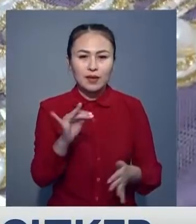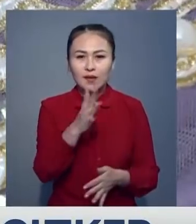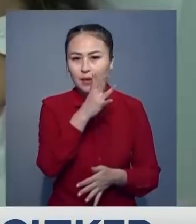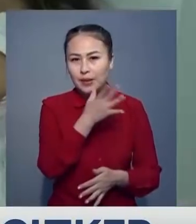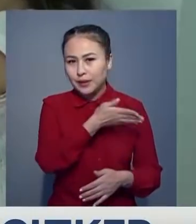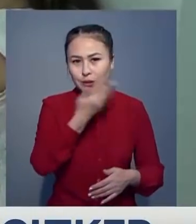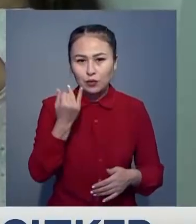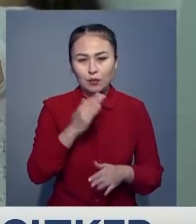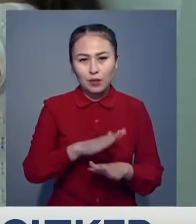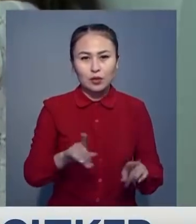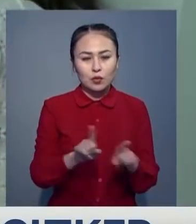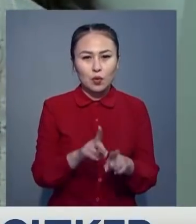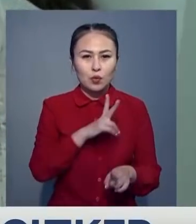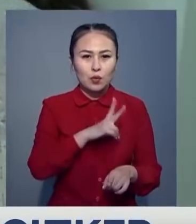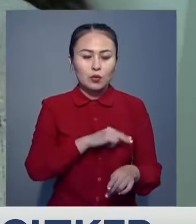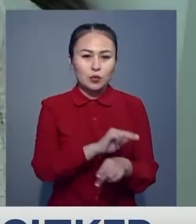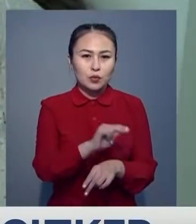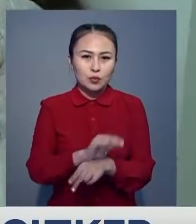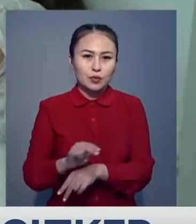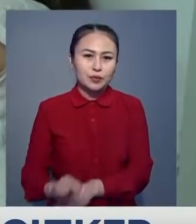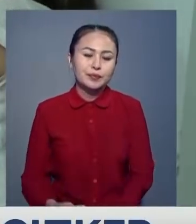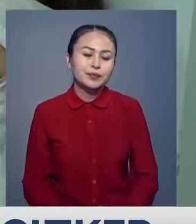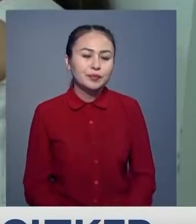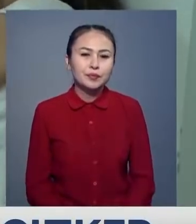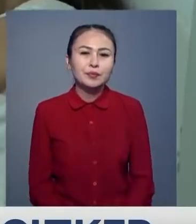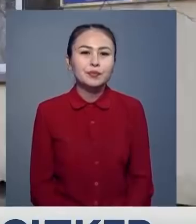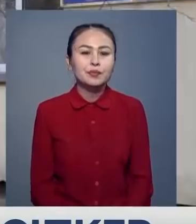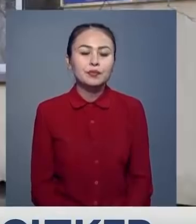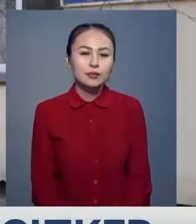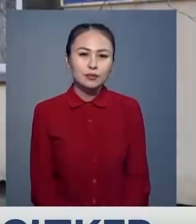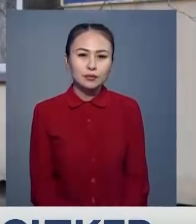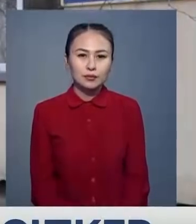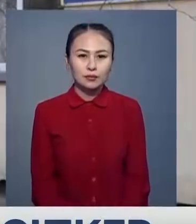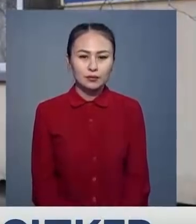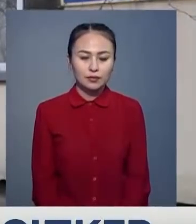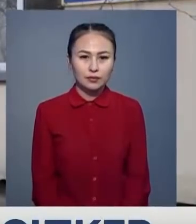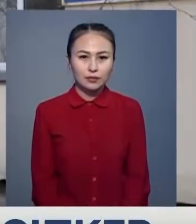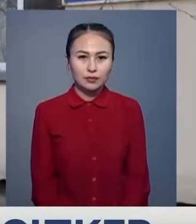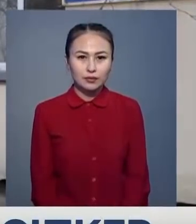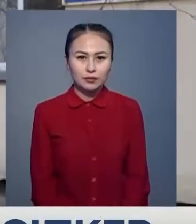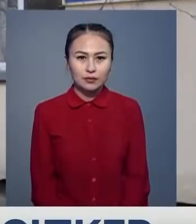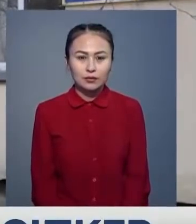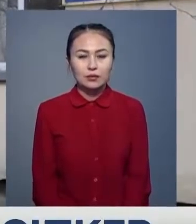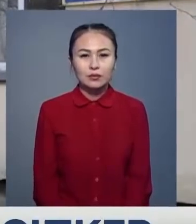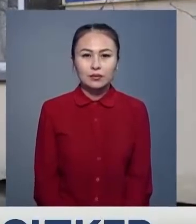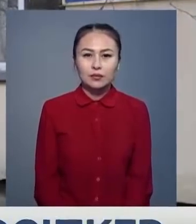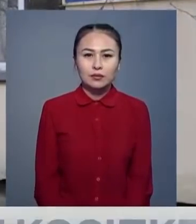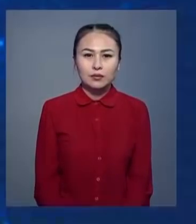Ол қыздарында тігіншілікке баулу үстінде. Қарлығаш Қасиетова, Самат Оспанов, Алексей Омельницкий, хабар 24, Павлодар